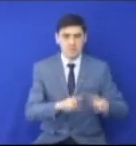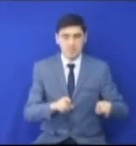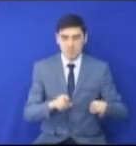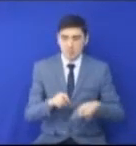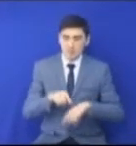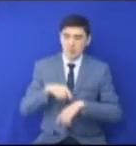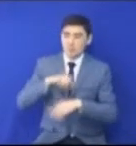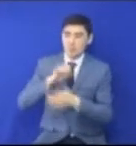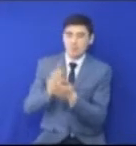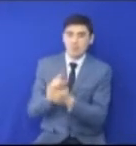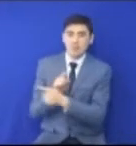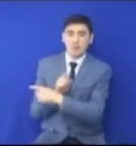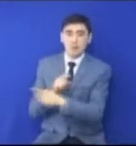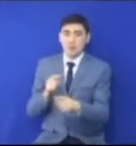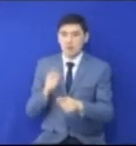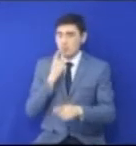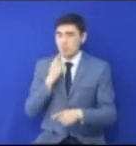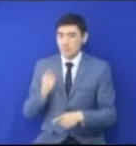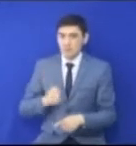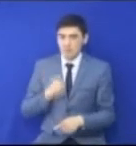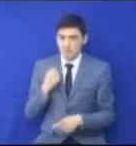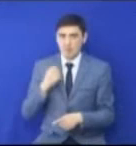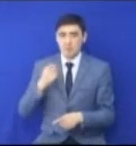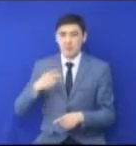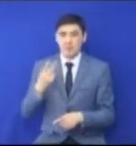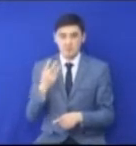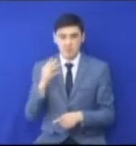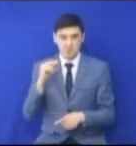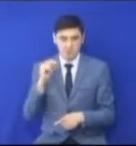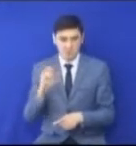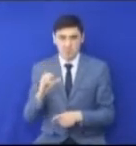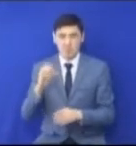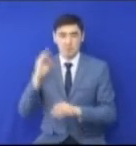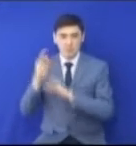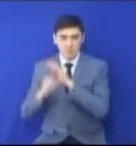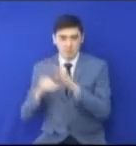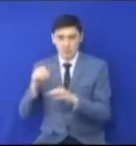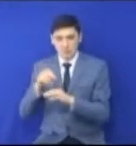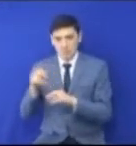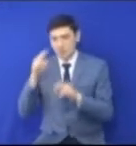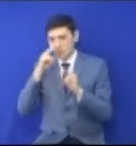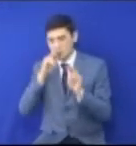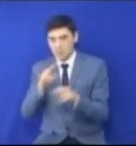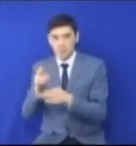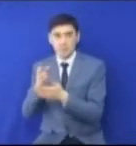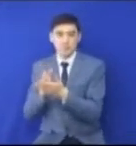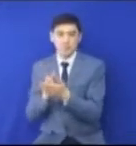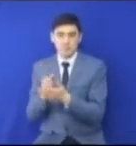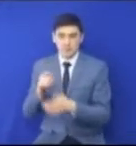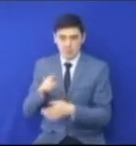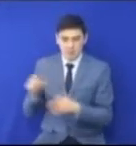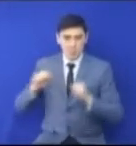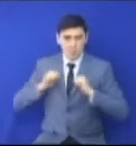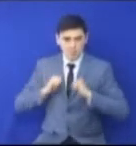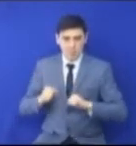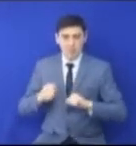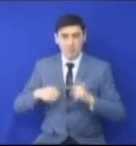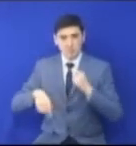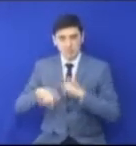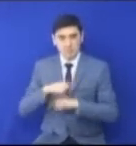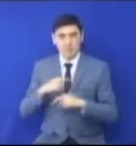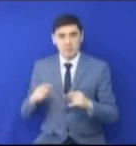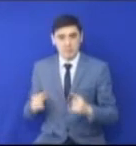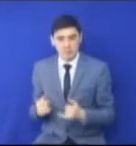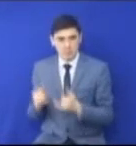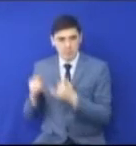әркес 24 сағат ұйқымыздың тыныштығы жолында қызмет атқарып жатыр. Олардың ерлігін дәріптеу, олардың күнделікті